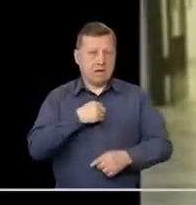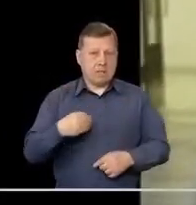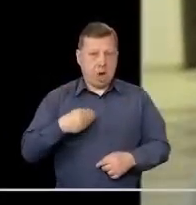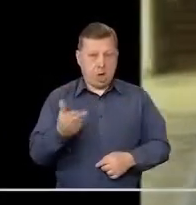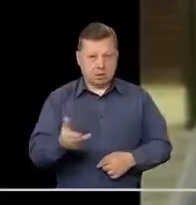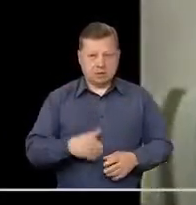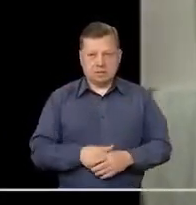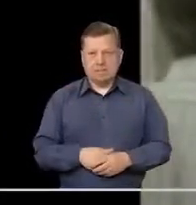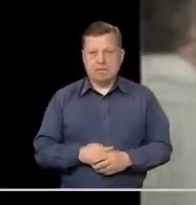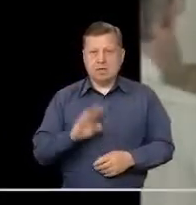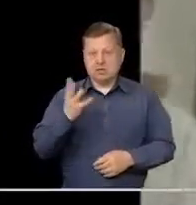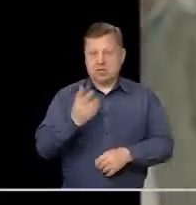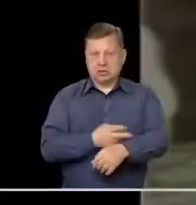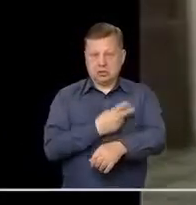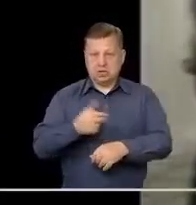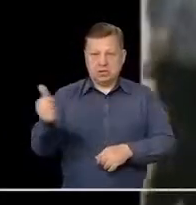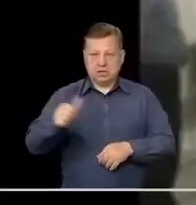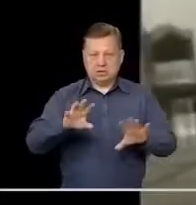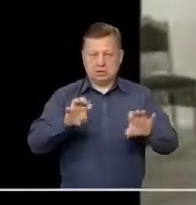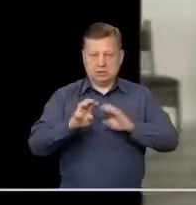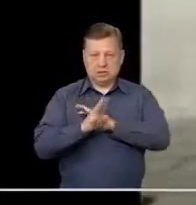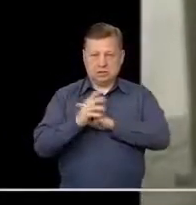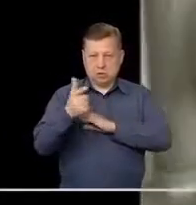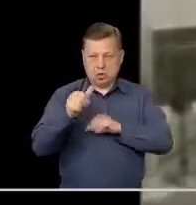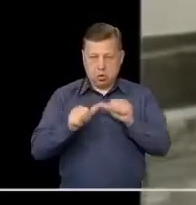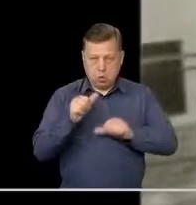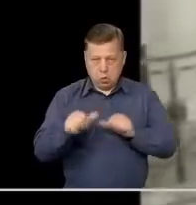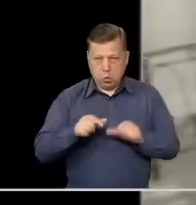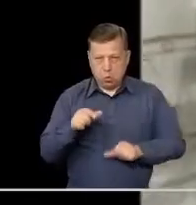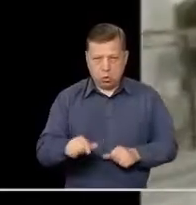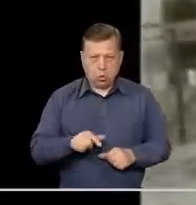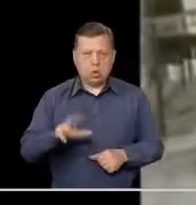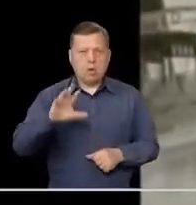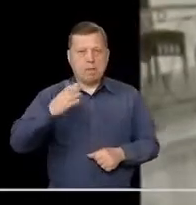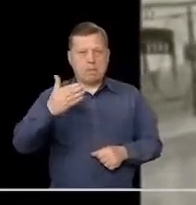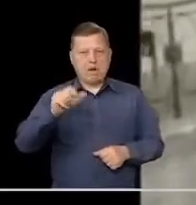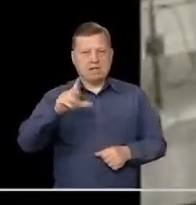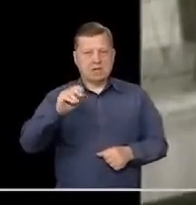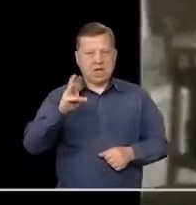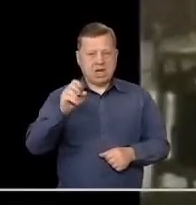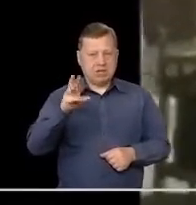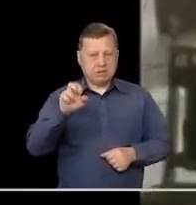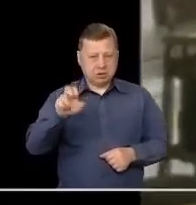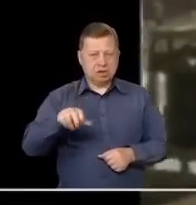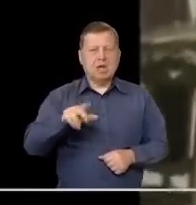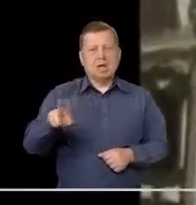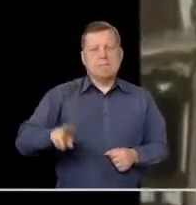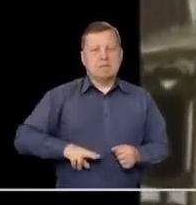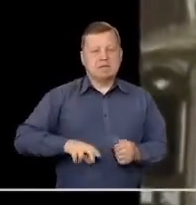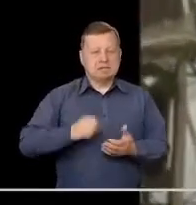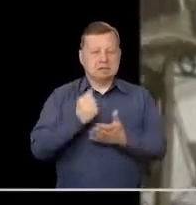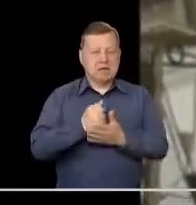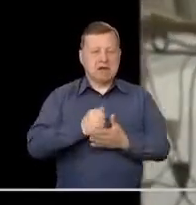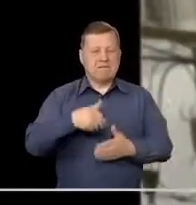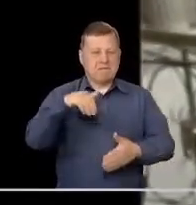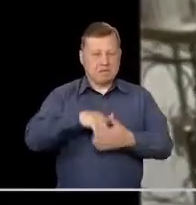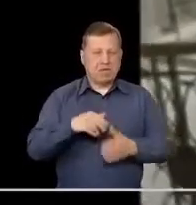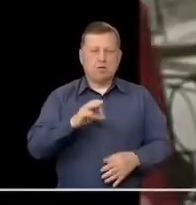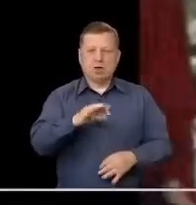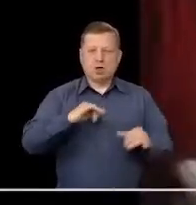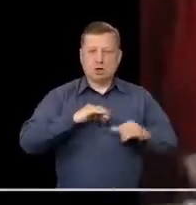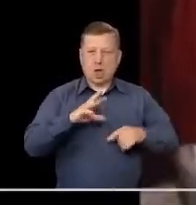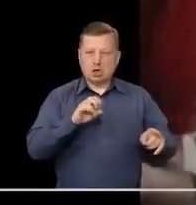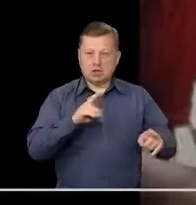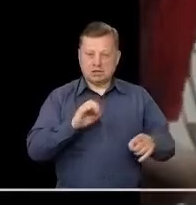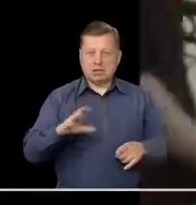Polskiej. 4 czerwca 1992 roku Antoni Macierewicz, minister spraw wewnętrznych w rządzie Jana Olszewskiego, dostarczył do